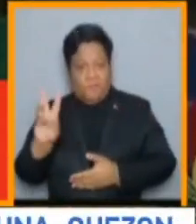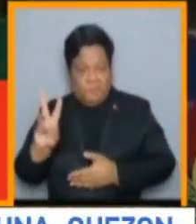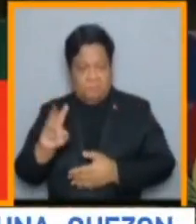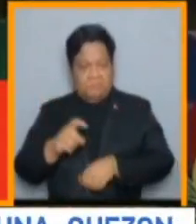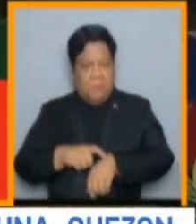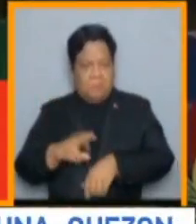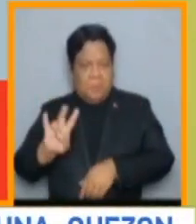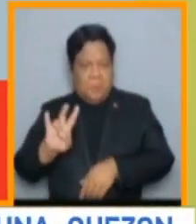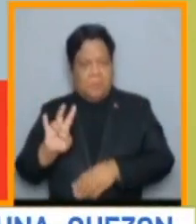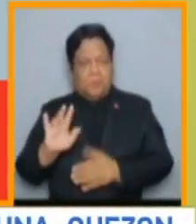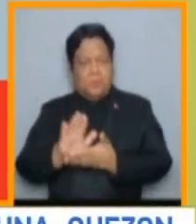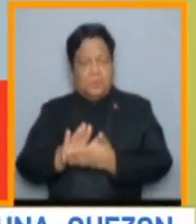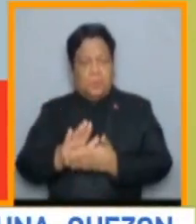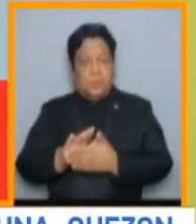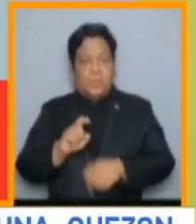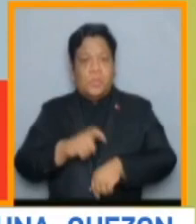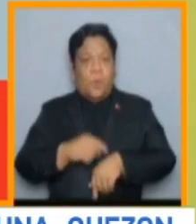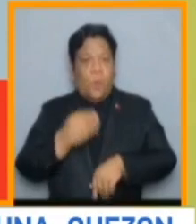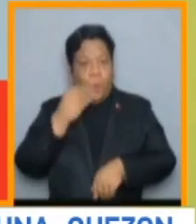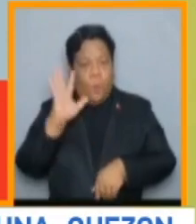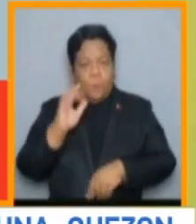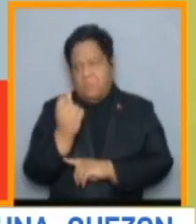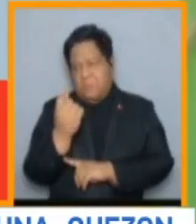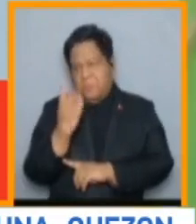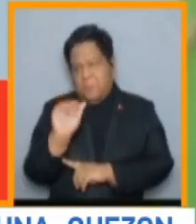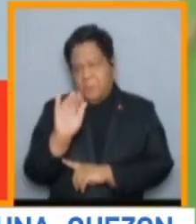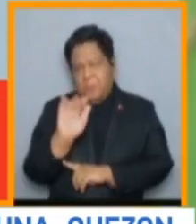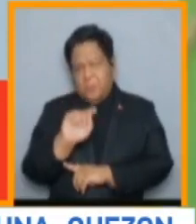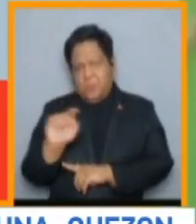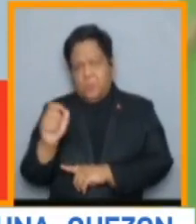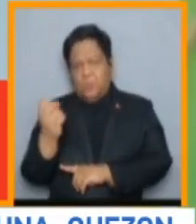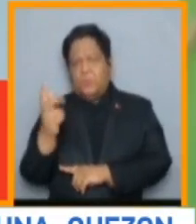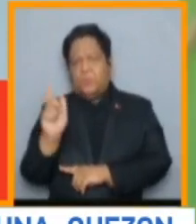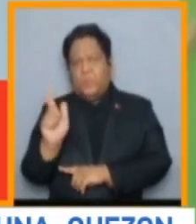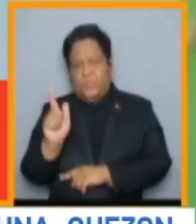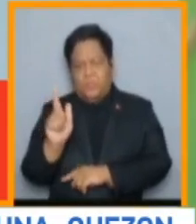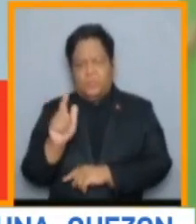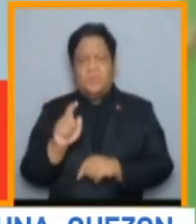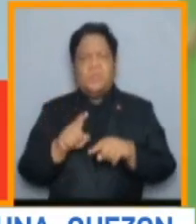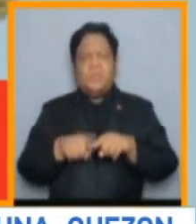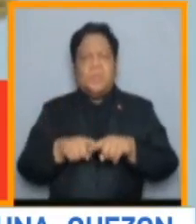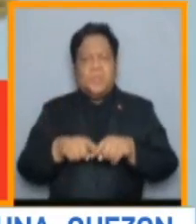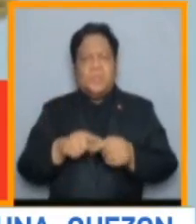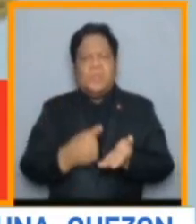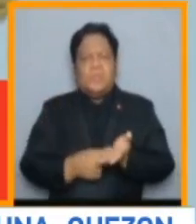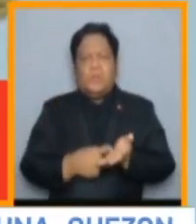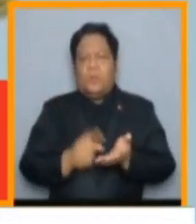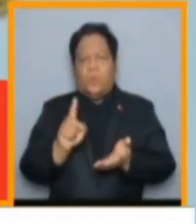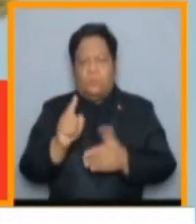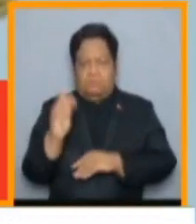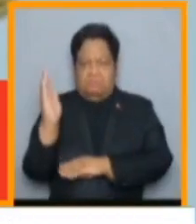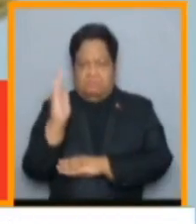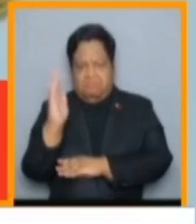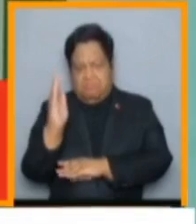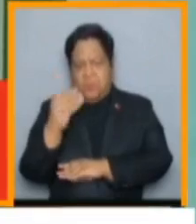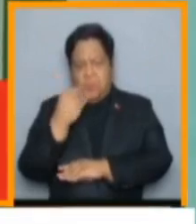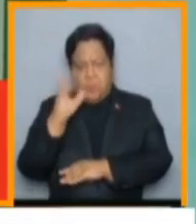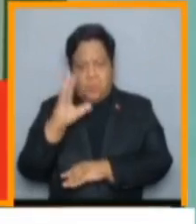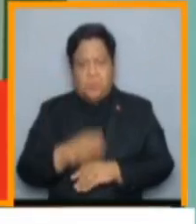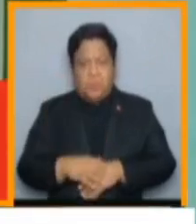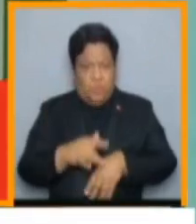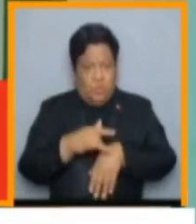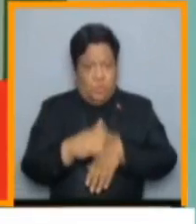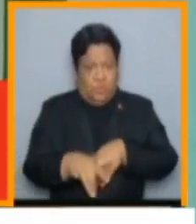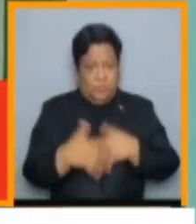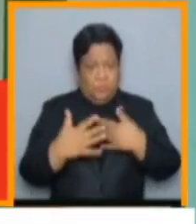ay 11:15 hanggang 12:20 p.m. depende sa grade level. Maaga pa lang nakaset up na ang mga silid-aralan para sa mga estudyante. Sa